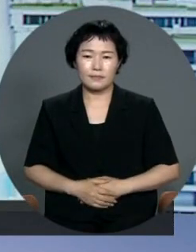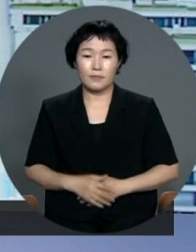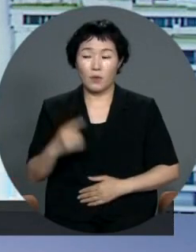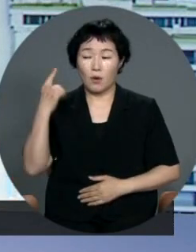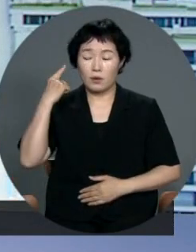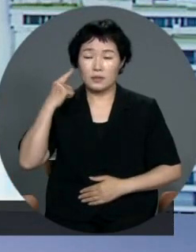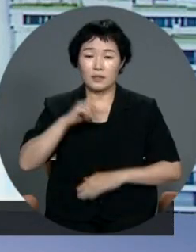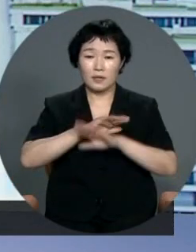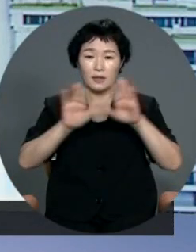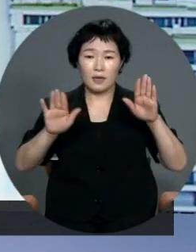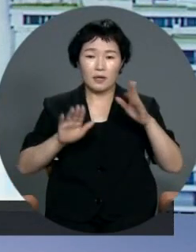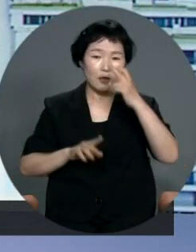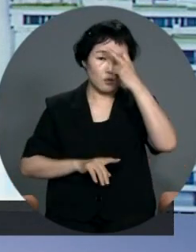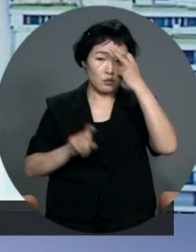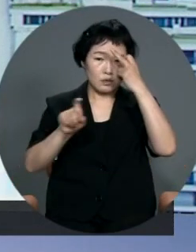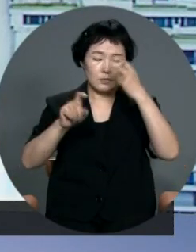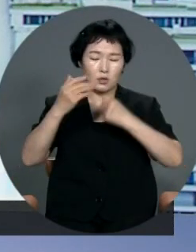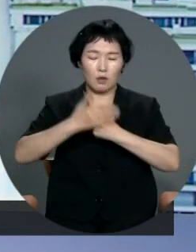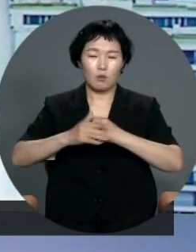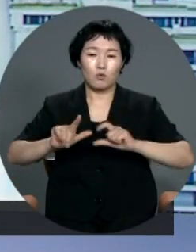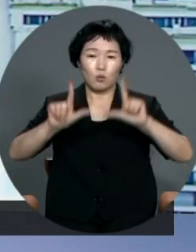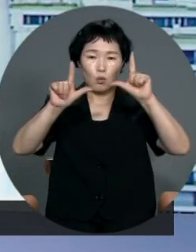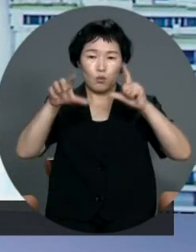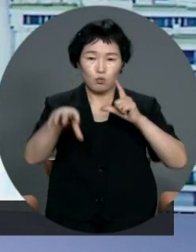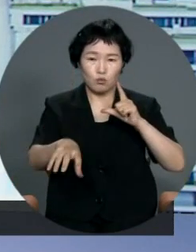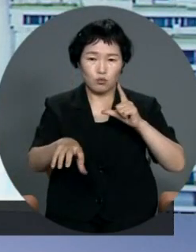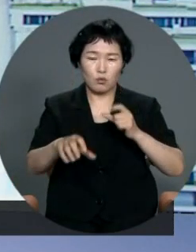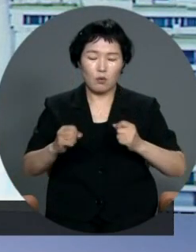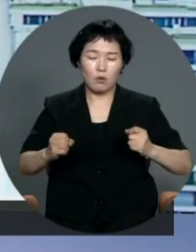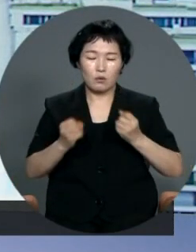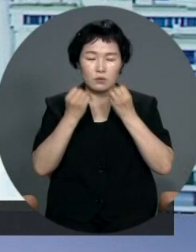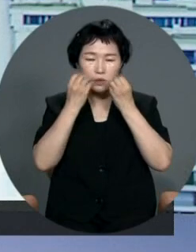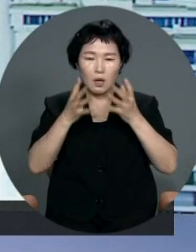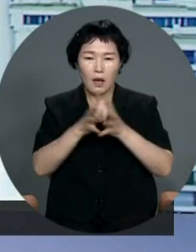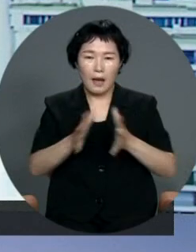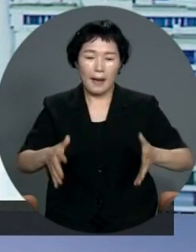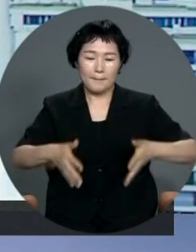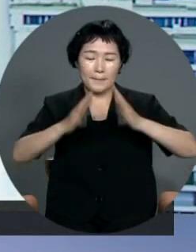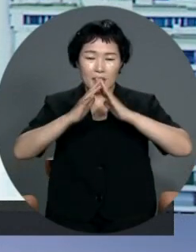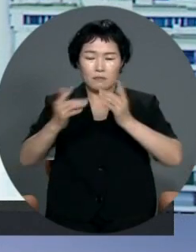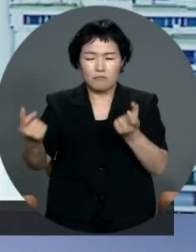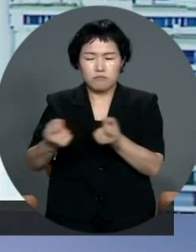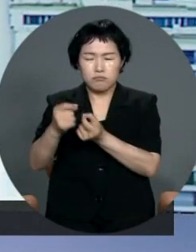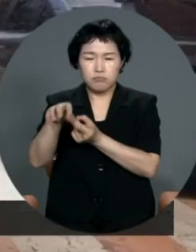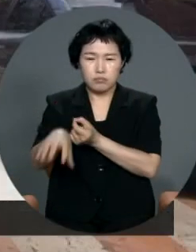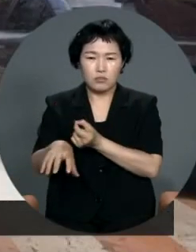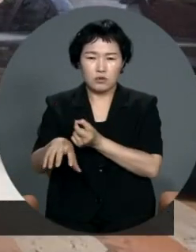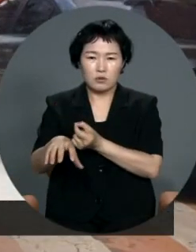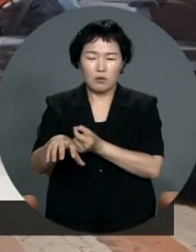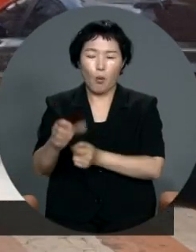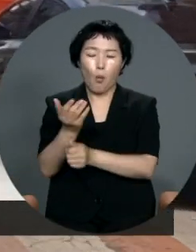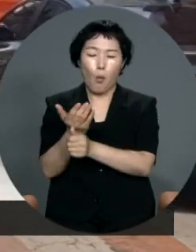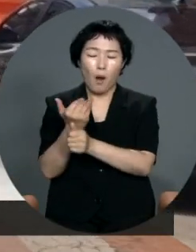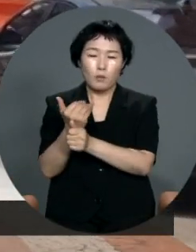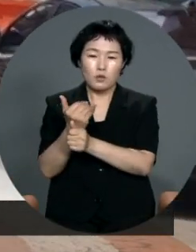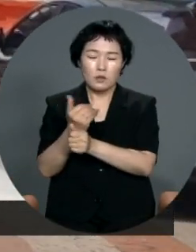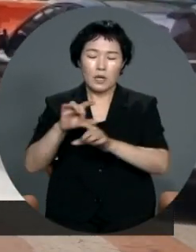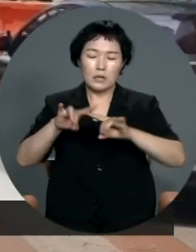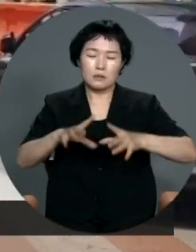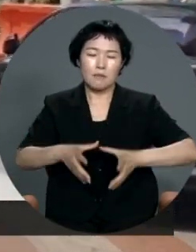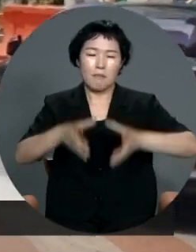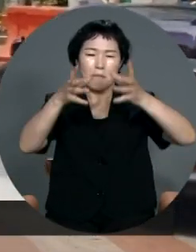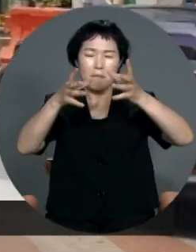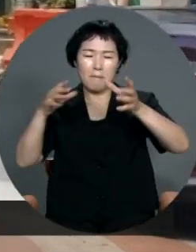어제 낮 12시 10분 쯤 대구 동구 효목동 한 신축 아파트 건설 현장 인근에서 화물차가 전신주를